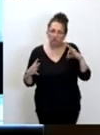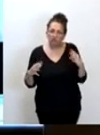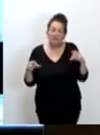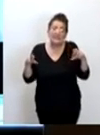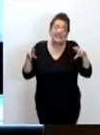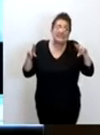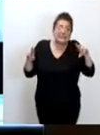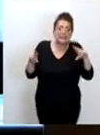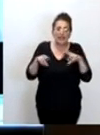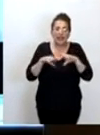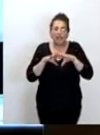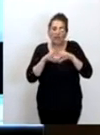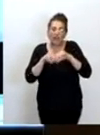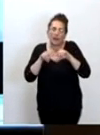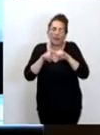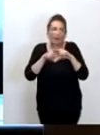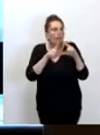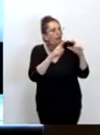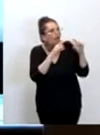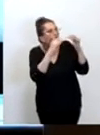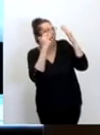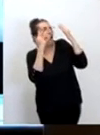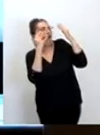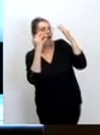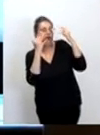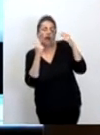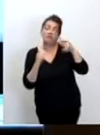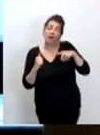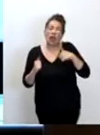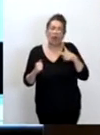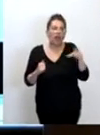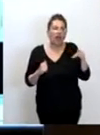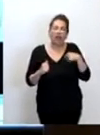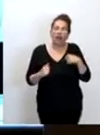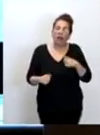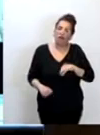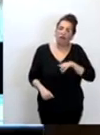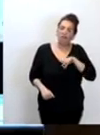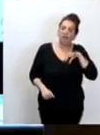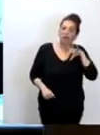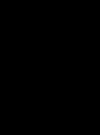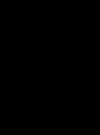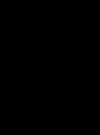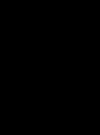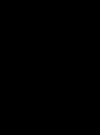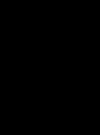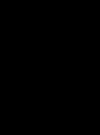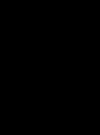les familles, et donc dont on est très fiers et dont on se réjouit.